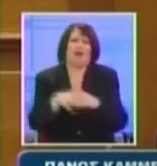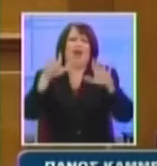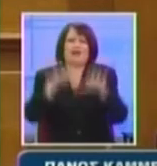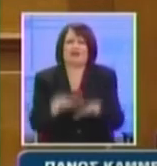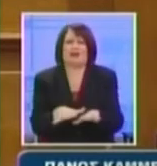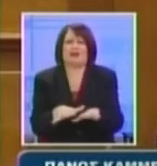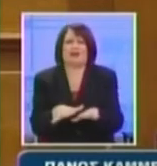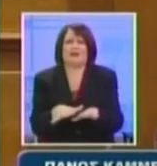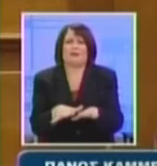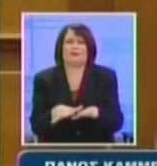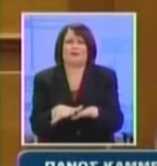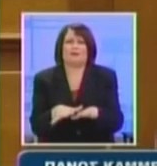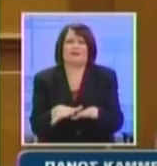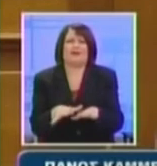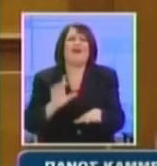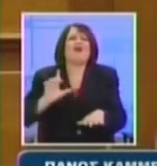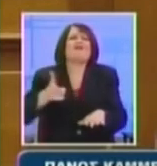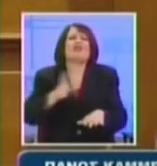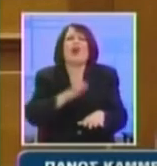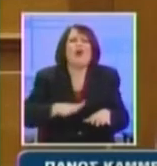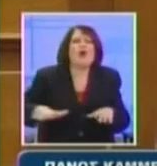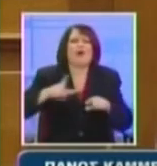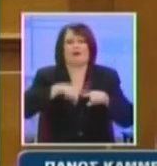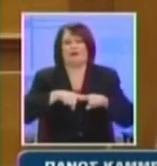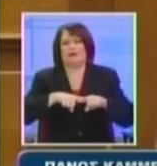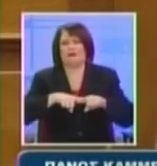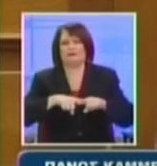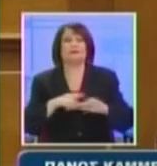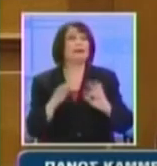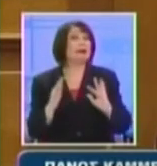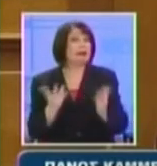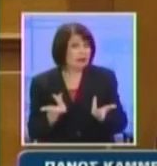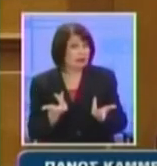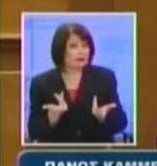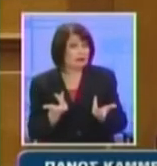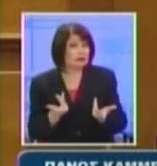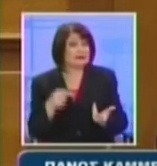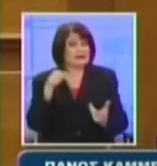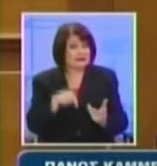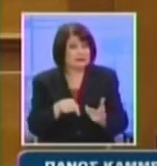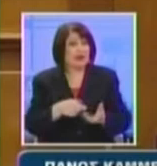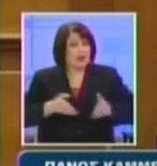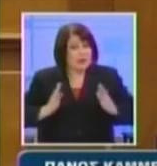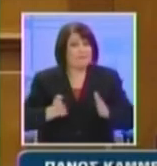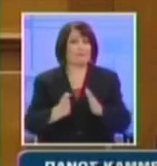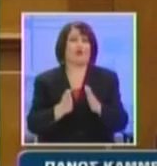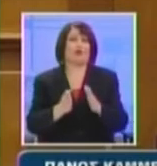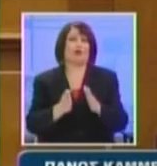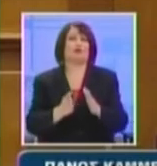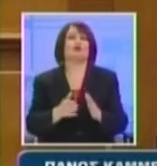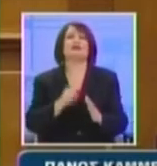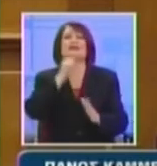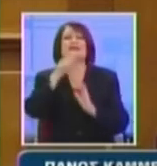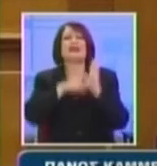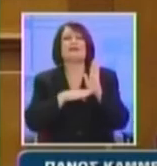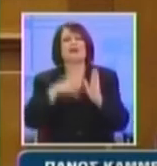ανεργία, οδηγεί στην πτωχοποίηση του ελληνικού λαού, ή εάν θα προχωρήσουμε ώστε το συνταγματικό